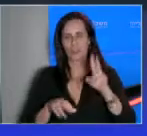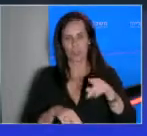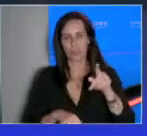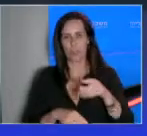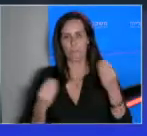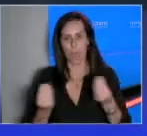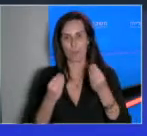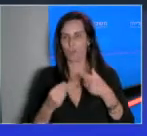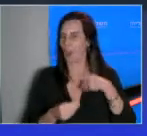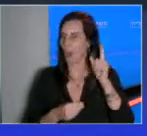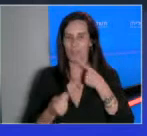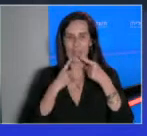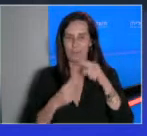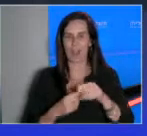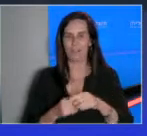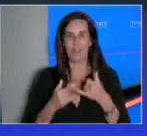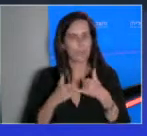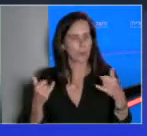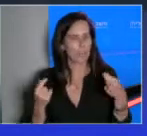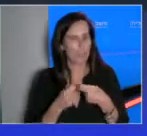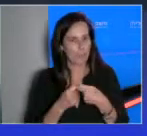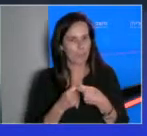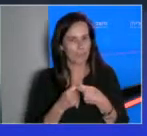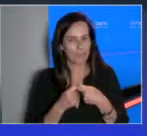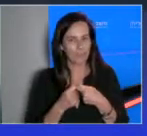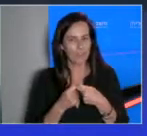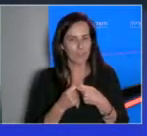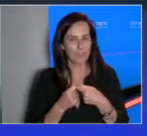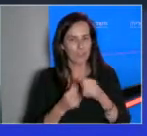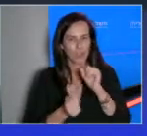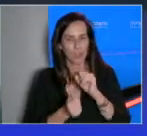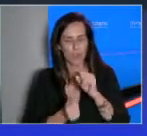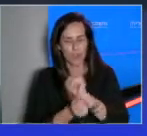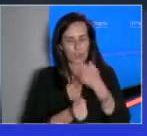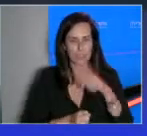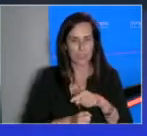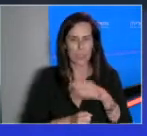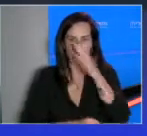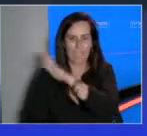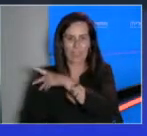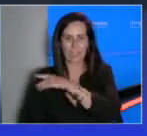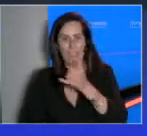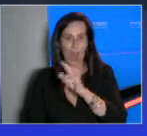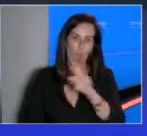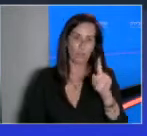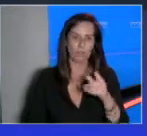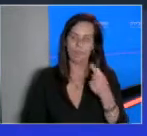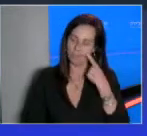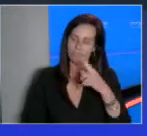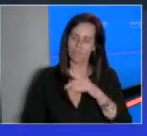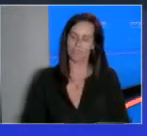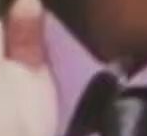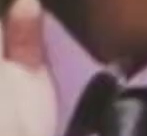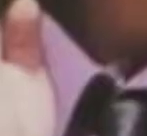יש פה איזה משהו שאנחנו חייבים לדבר עליו, התפתחויות לגבי נושא שבועים בין ישראל לבין הפלסטינים, כן או לא. מעברון ואנחנו